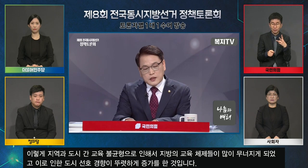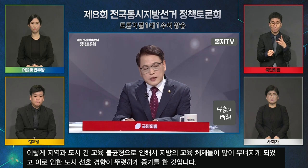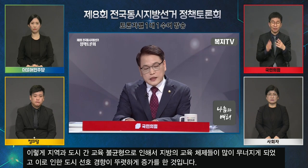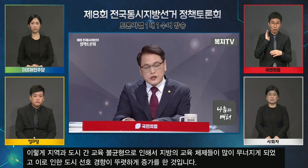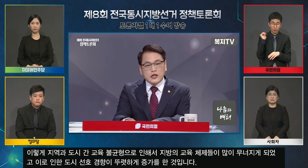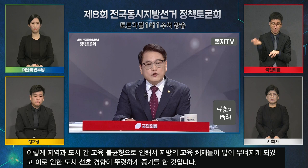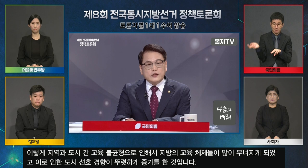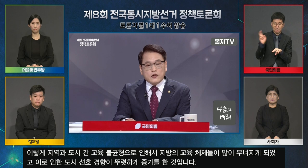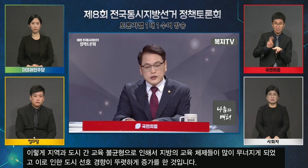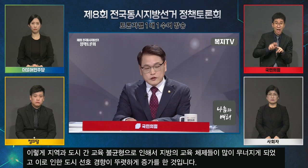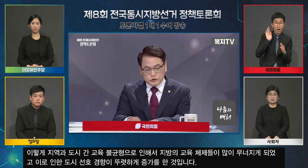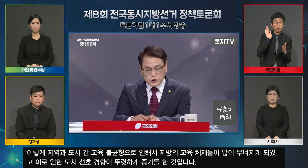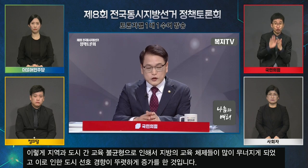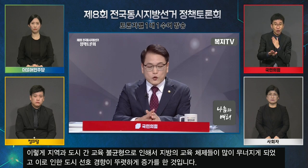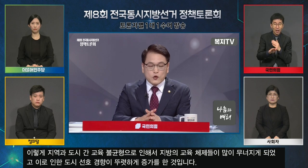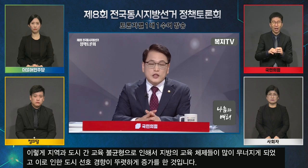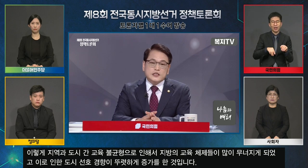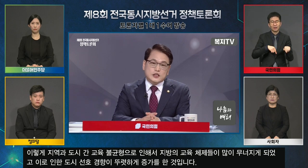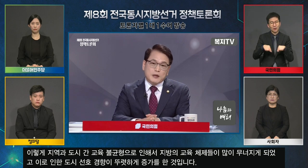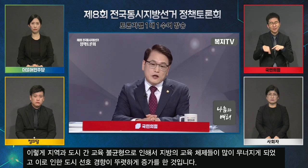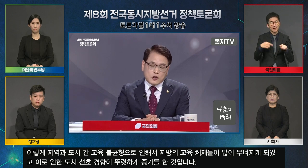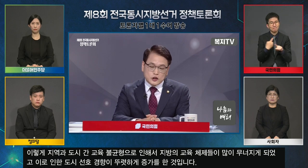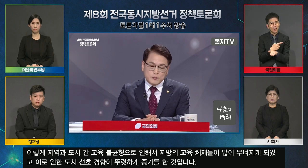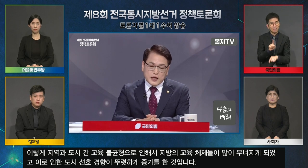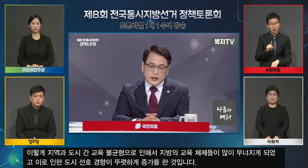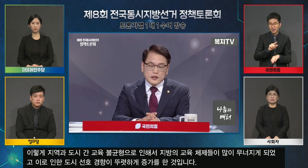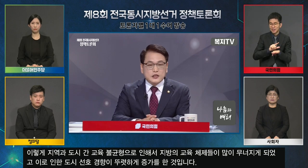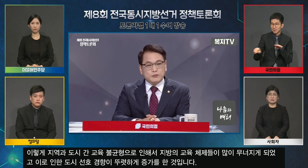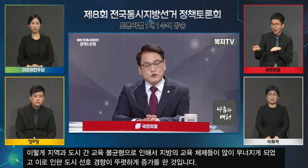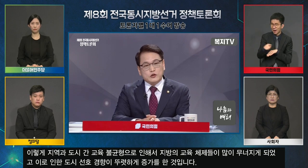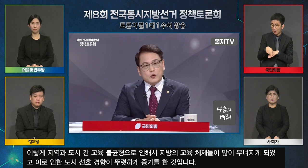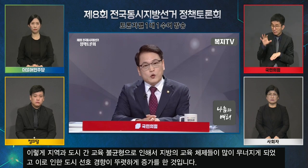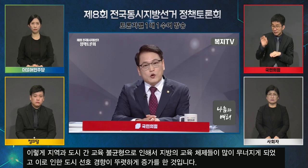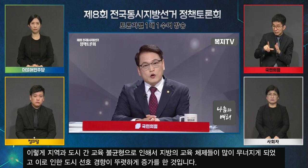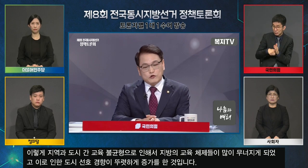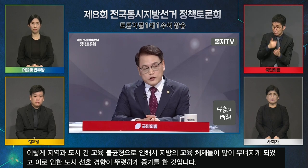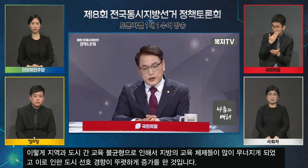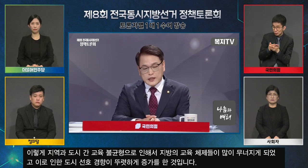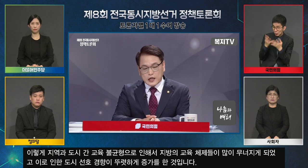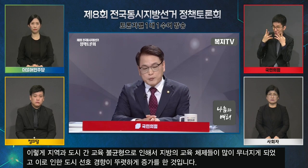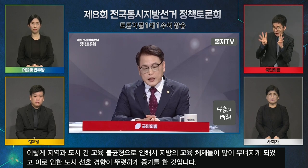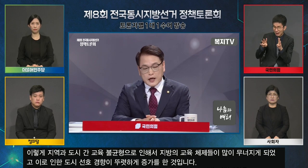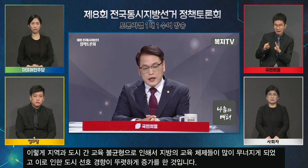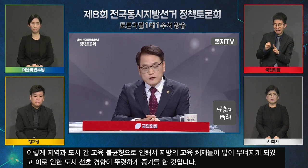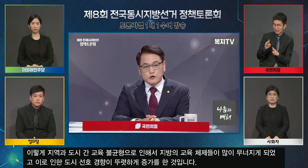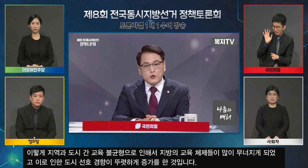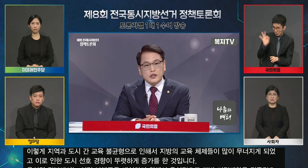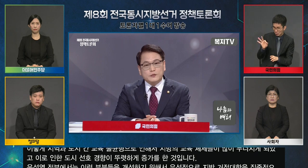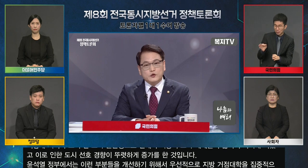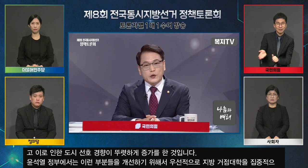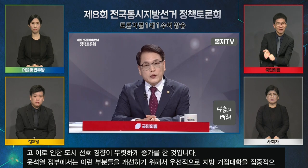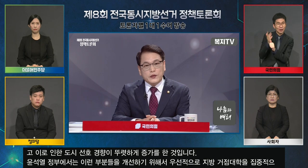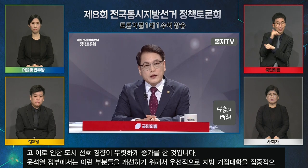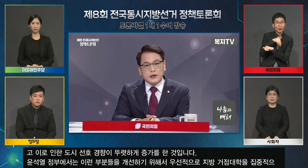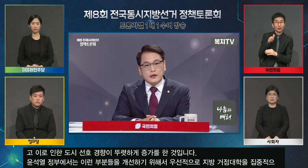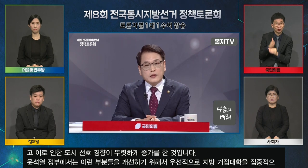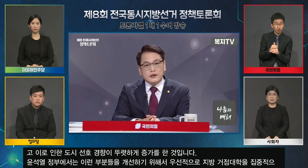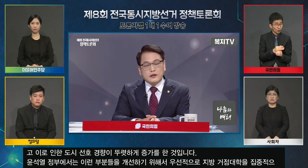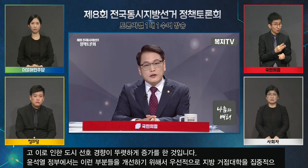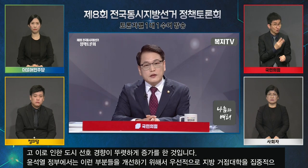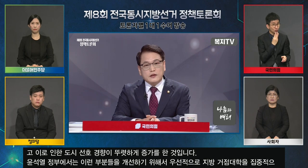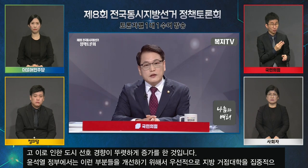개선하기 위해서 우선적으로 지방 거점 대학을 집중적으로 육성할 생각입니다. 수도권에 집중된